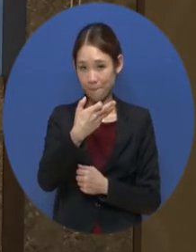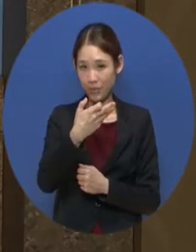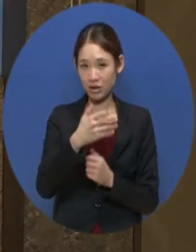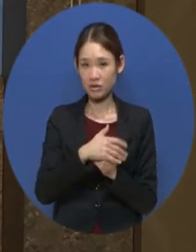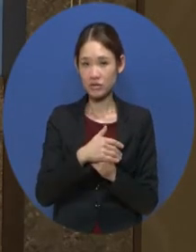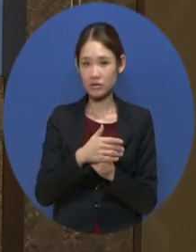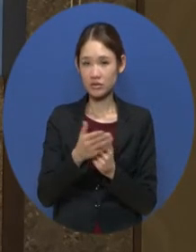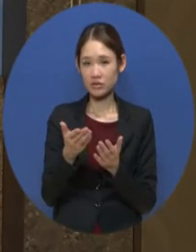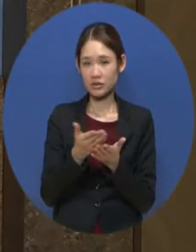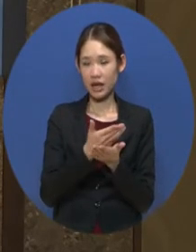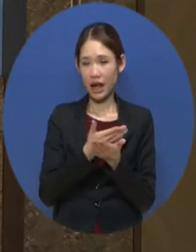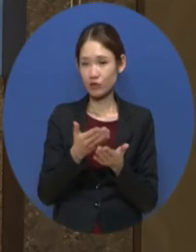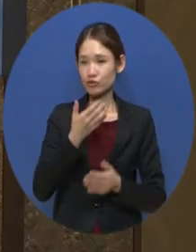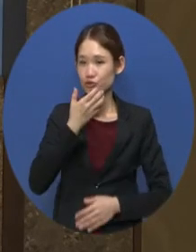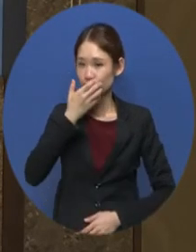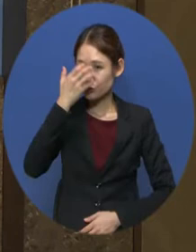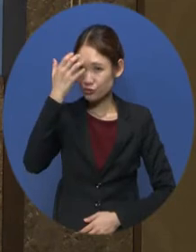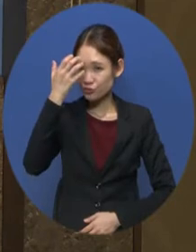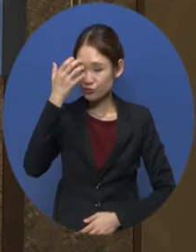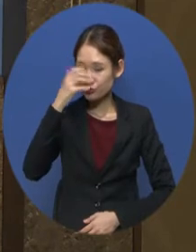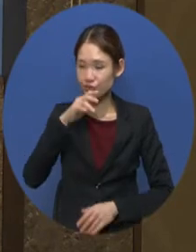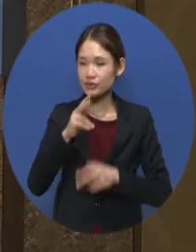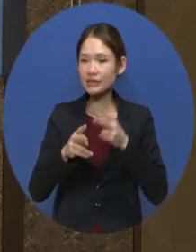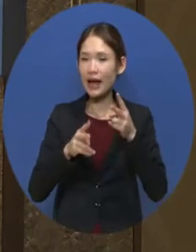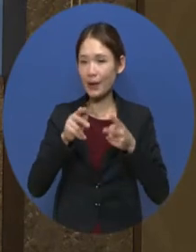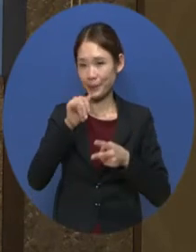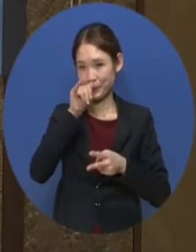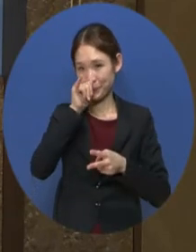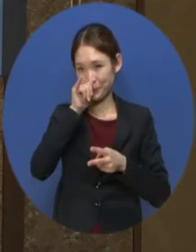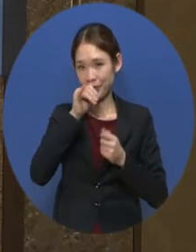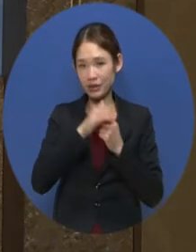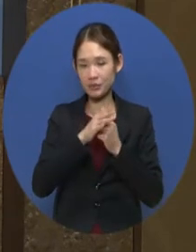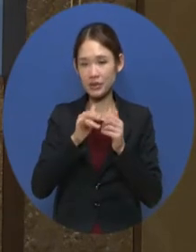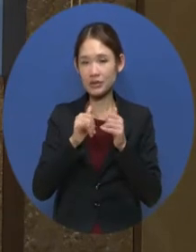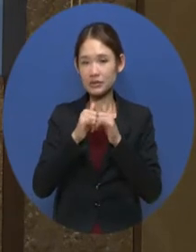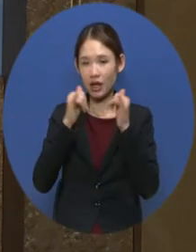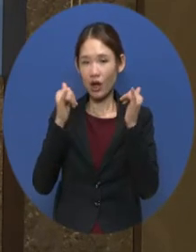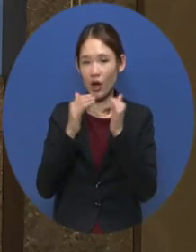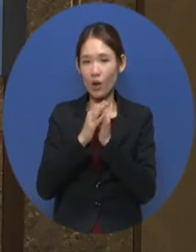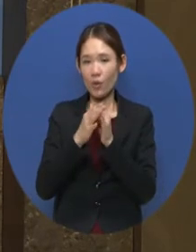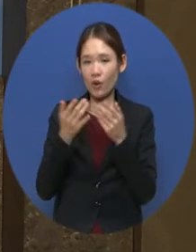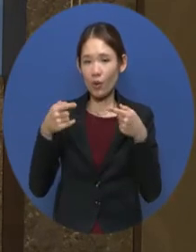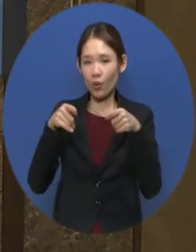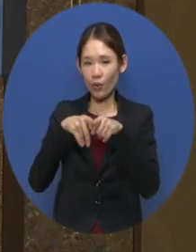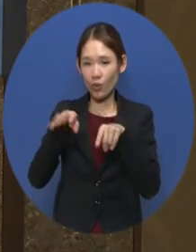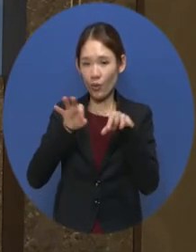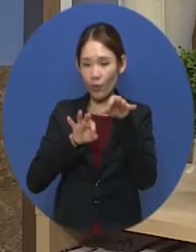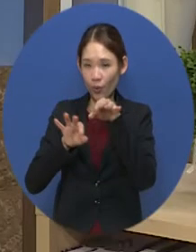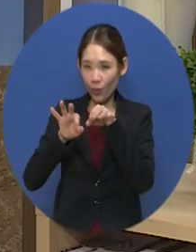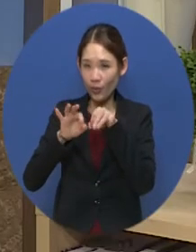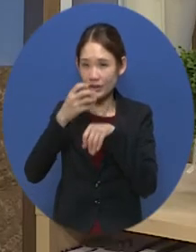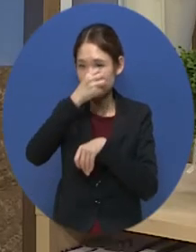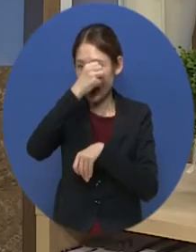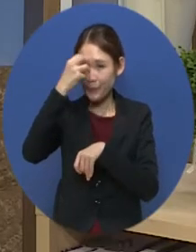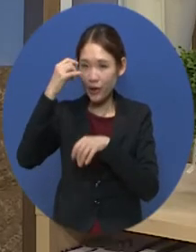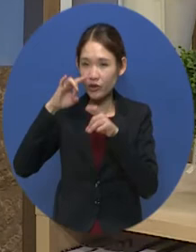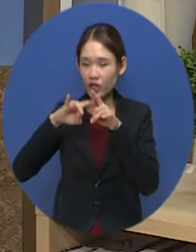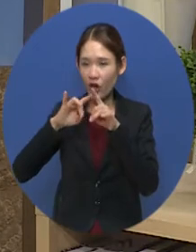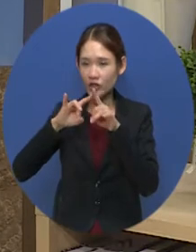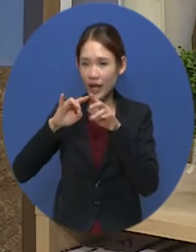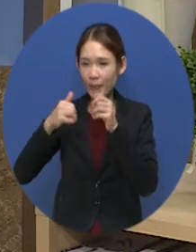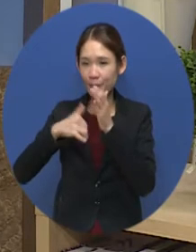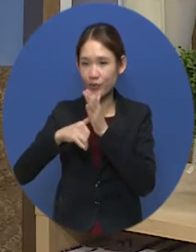2018년도에 이제 그 나눔 가꿈이라는 사업이 있어요. 그래서 사회복지 공동모금회에서 삼성전자의 지원을 받아서